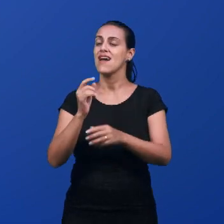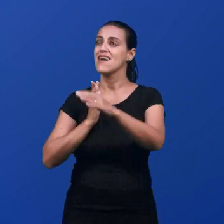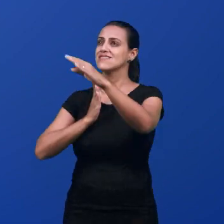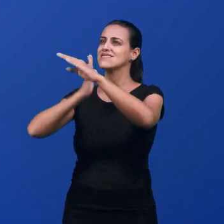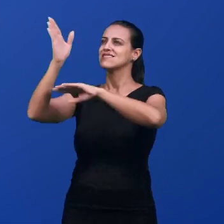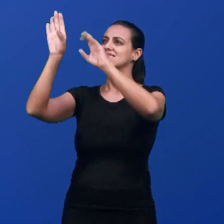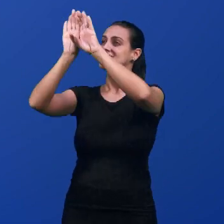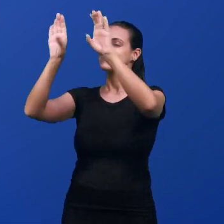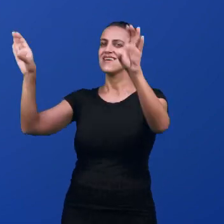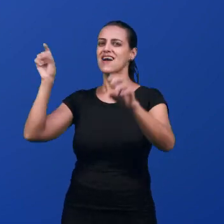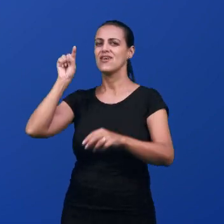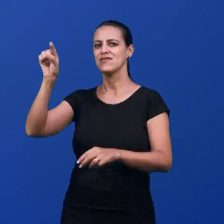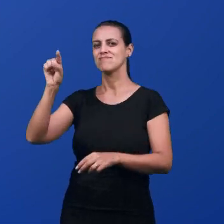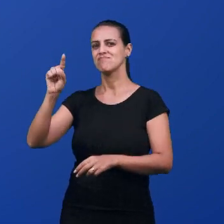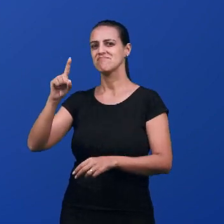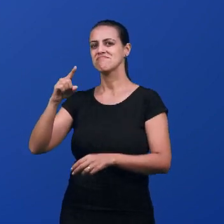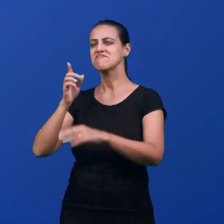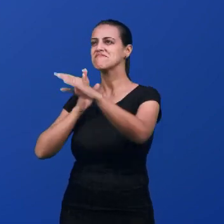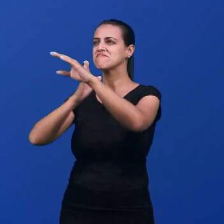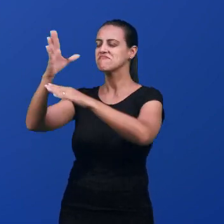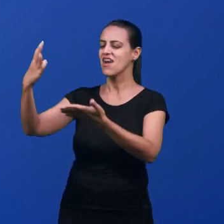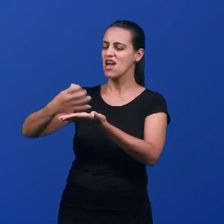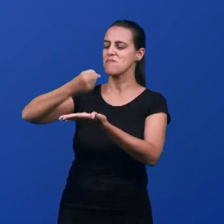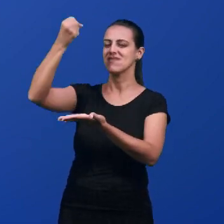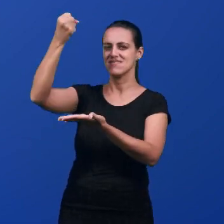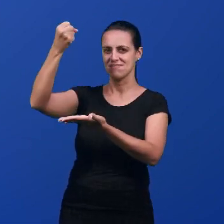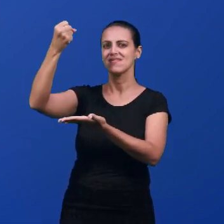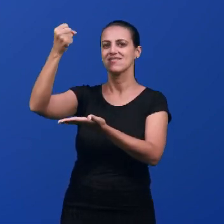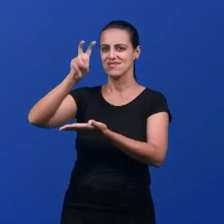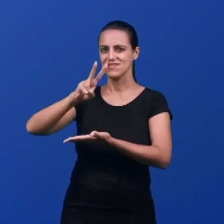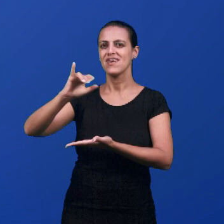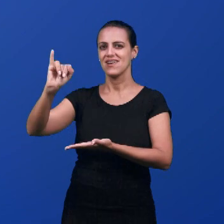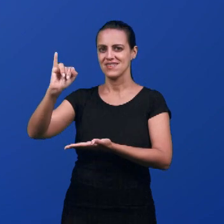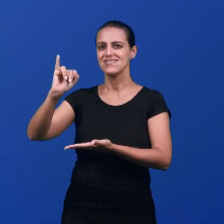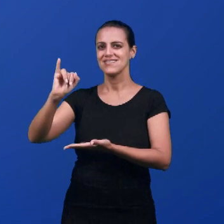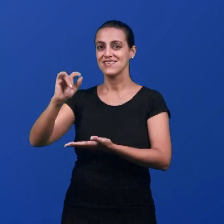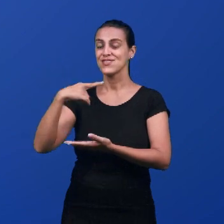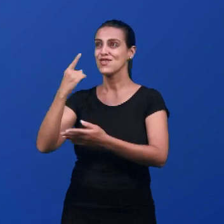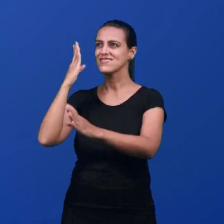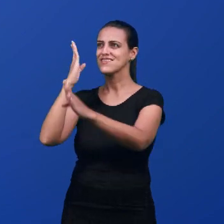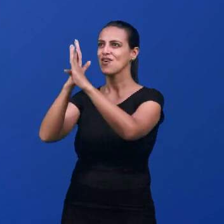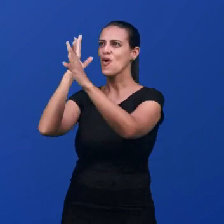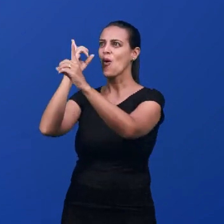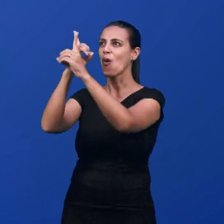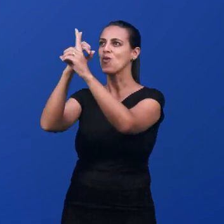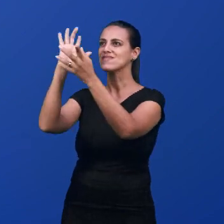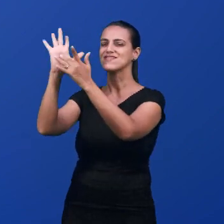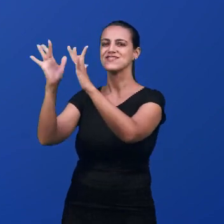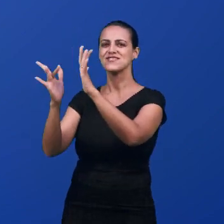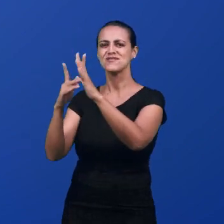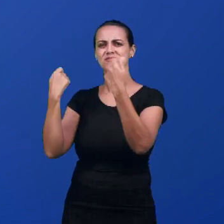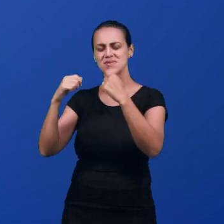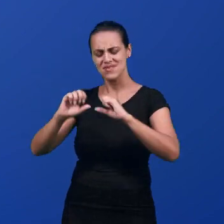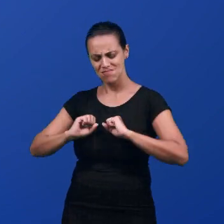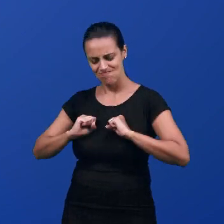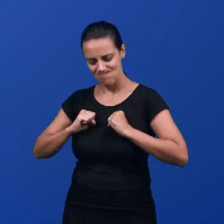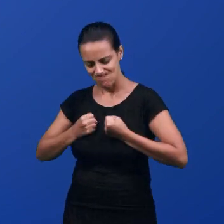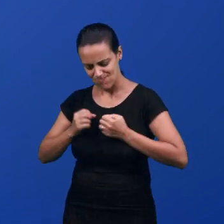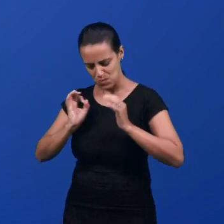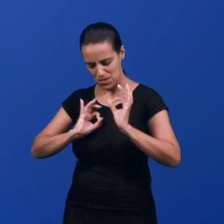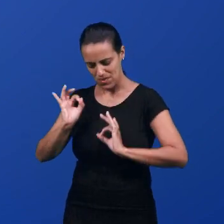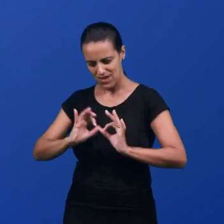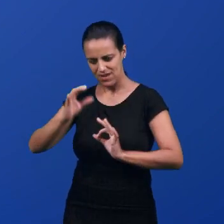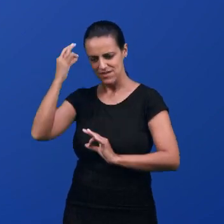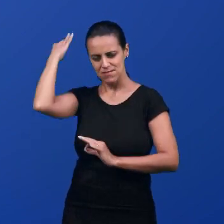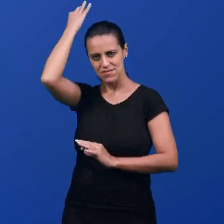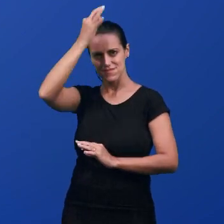vers l'éternité, notre montée vers l'éternité, l'enlèvement de l'Église, notre rencontre avec le Seigneur Jésus. Nous avons besoin d'être affermis,